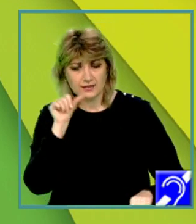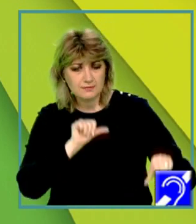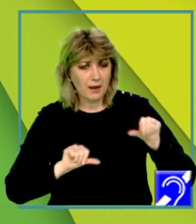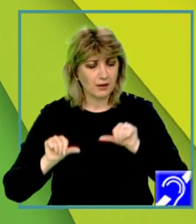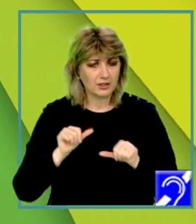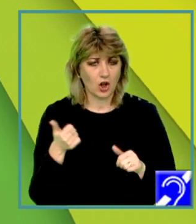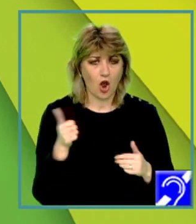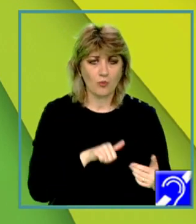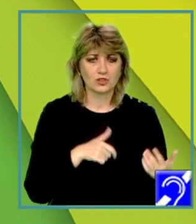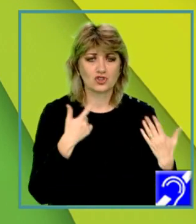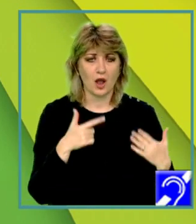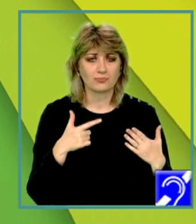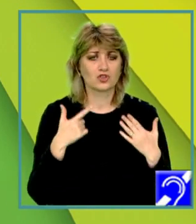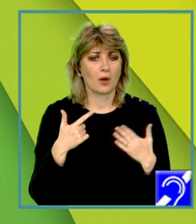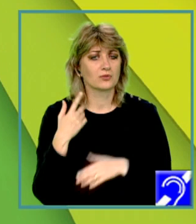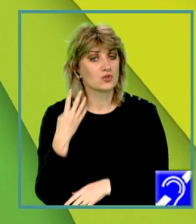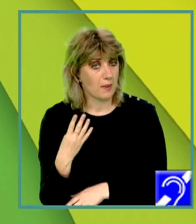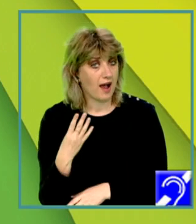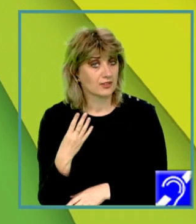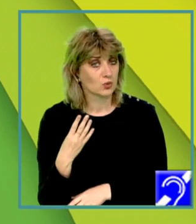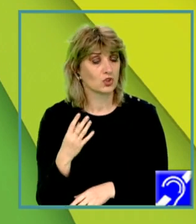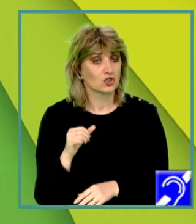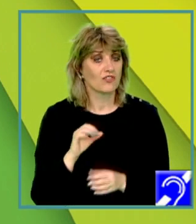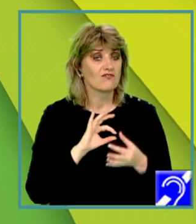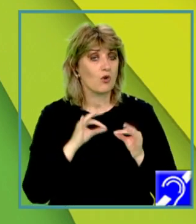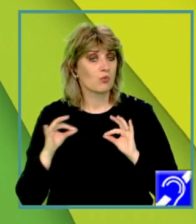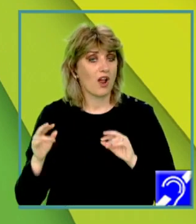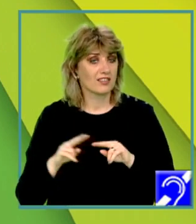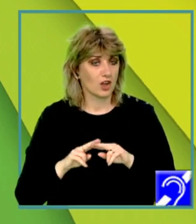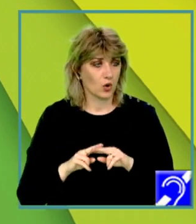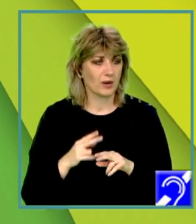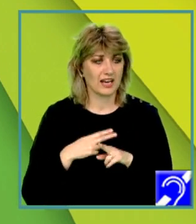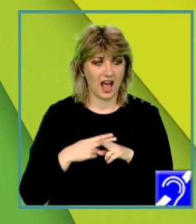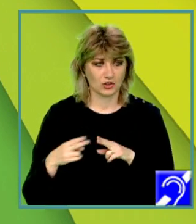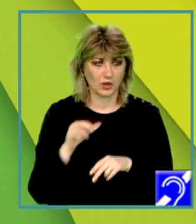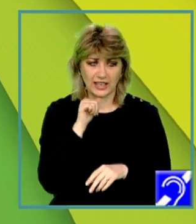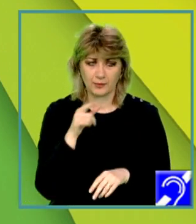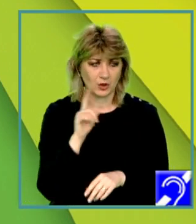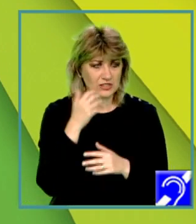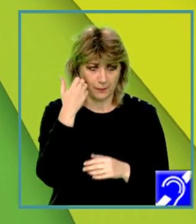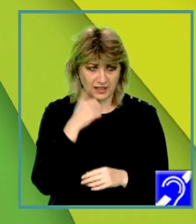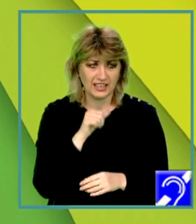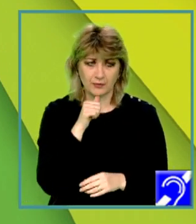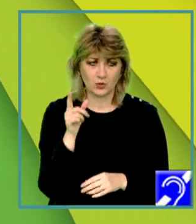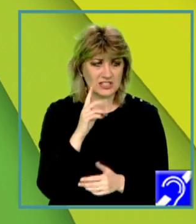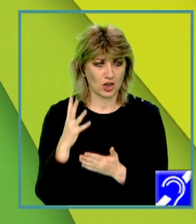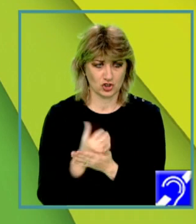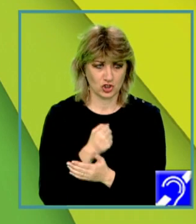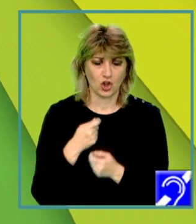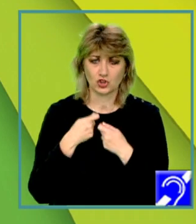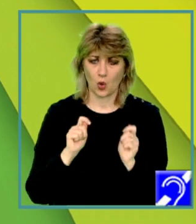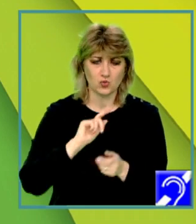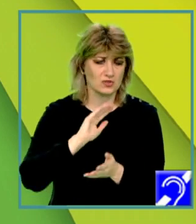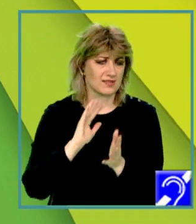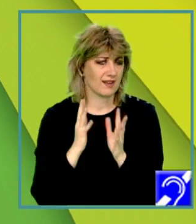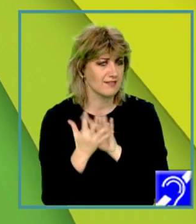în 1000 774 și formulată astfel în natură nimic nu se pierde nimic nu se câștigă totul